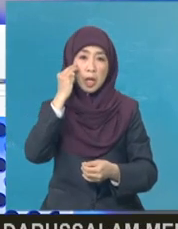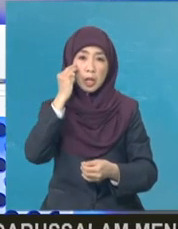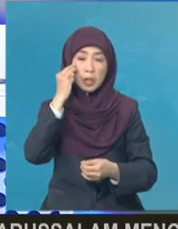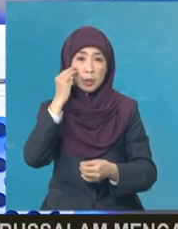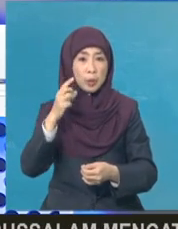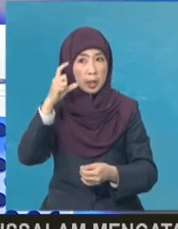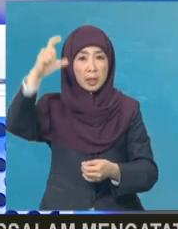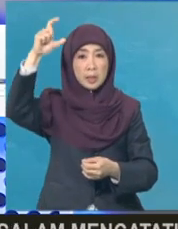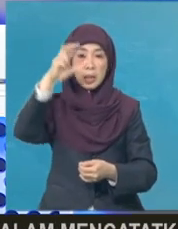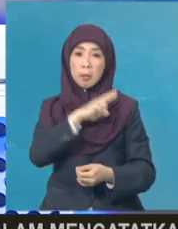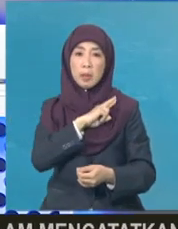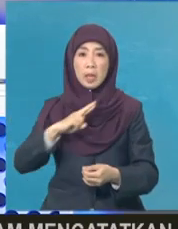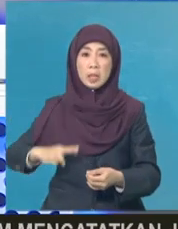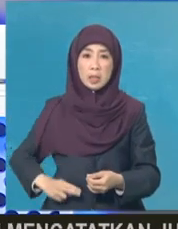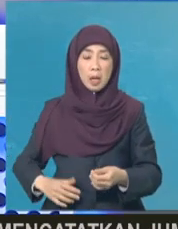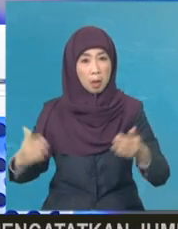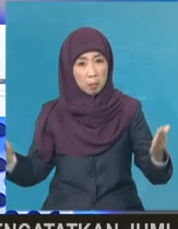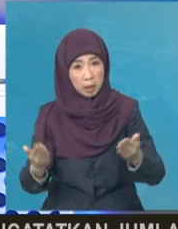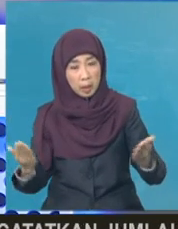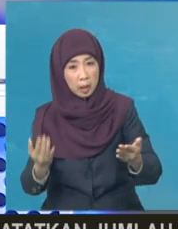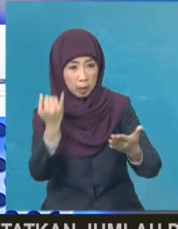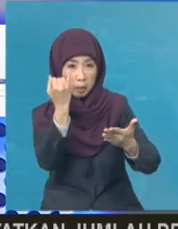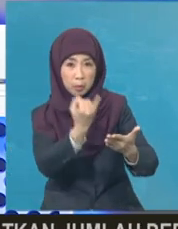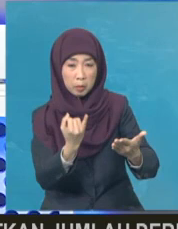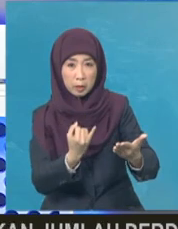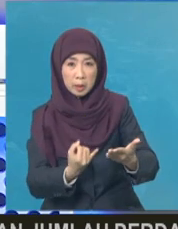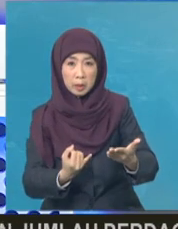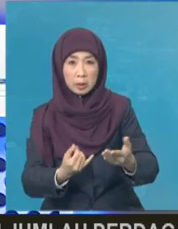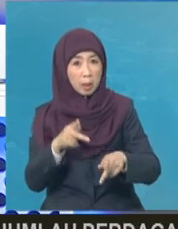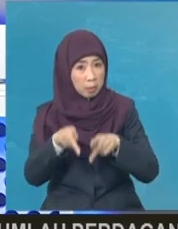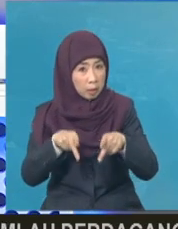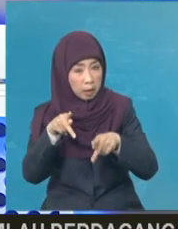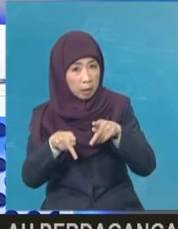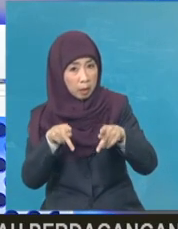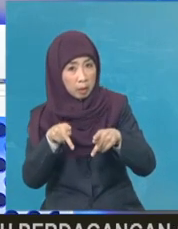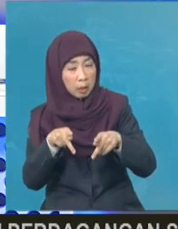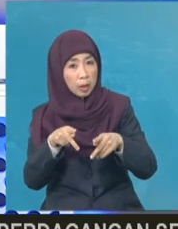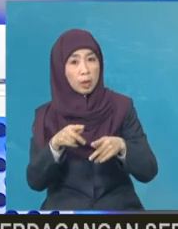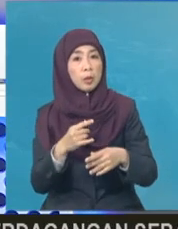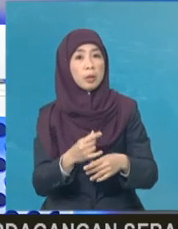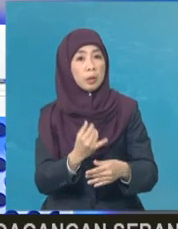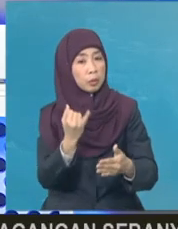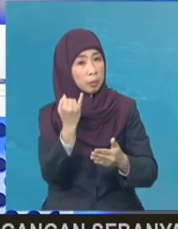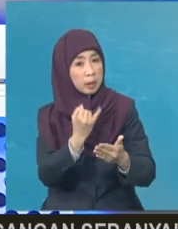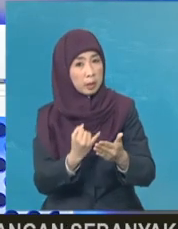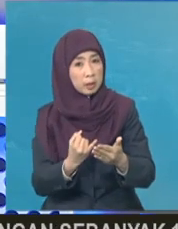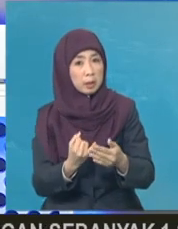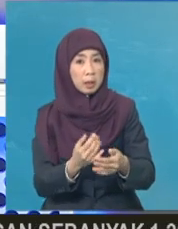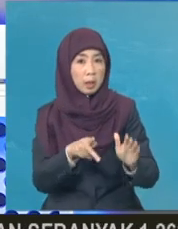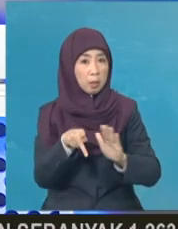yang bertujuan menggalakkan pada pelukis tempatan untuk lebih kreatif dan terus menghasilkan karya mereka